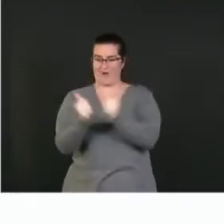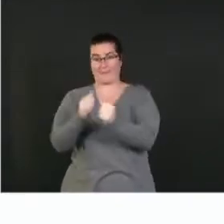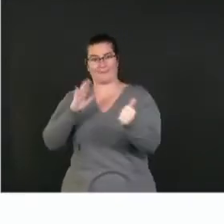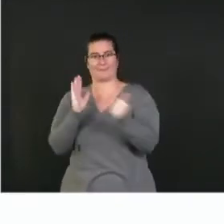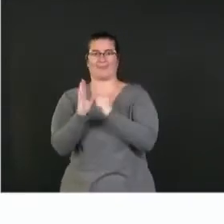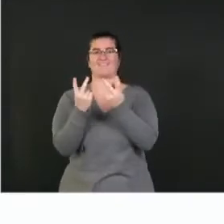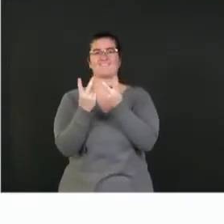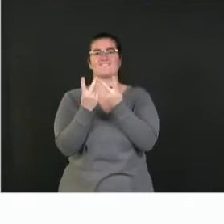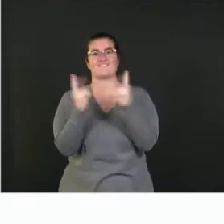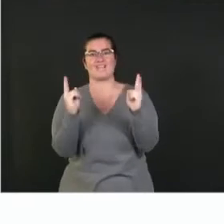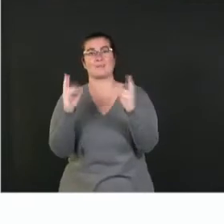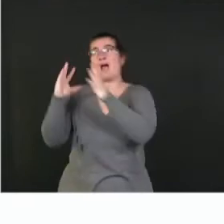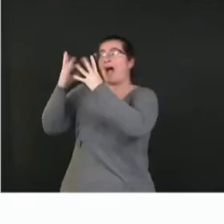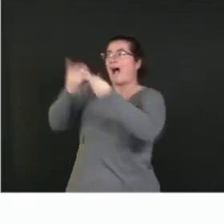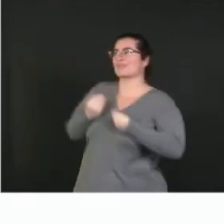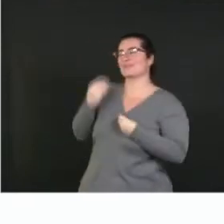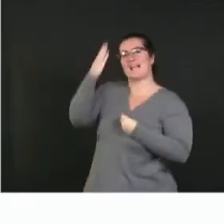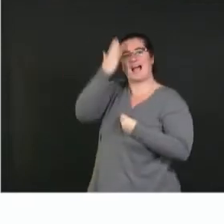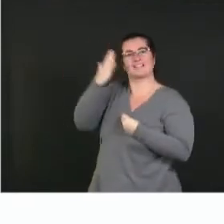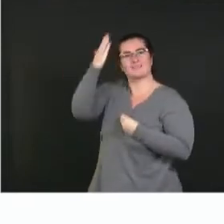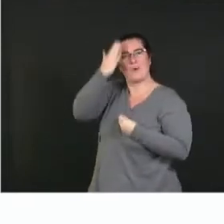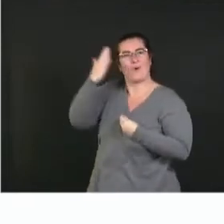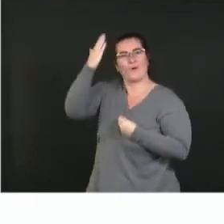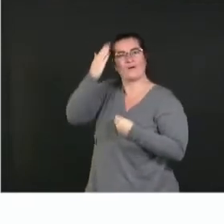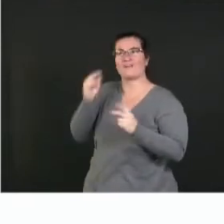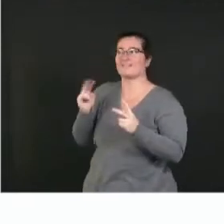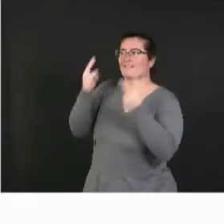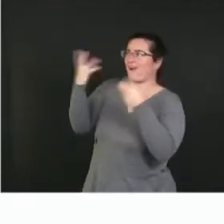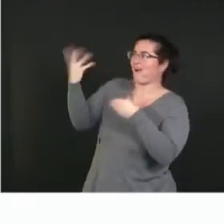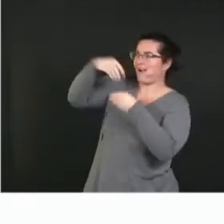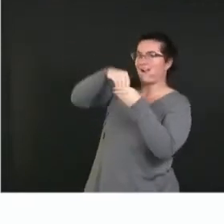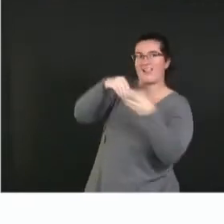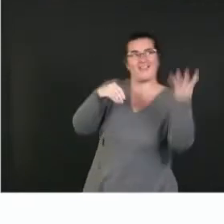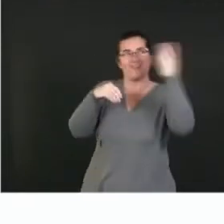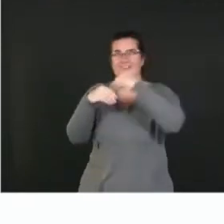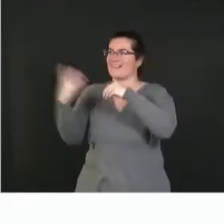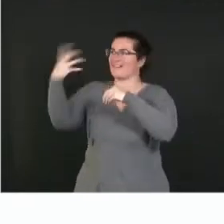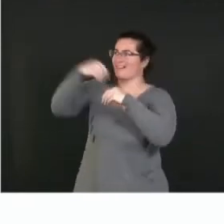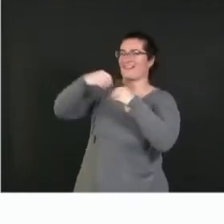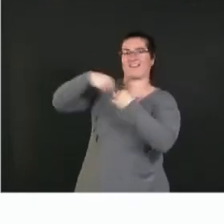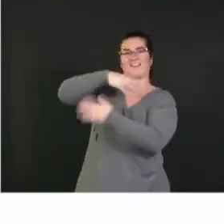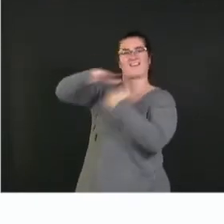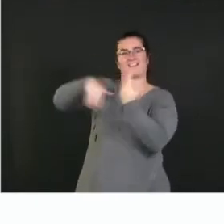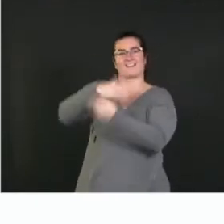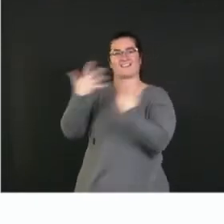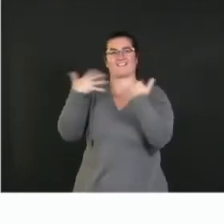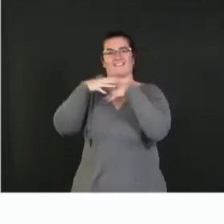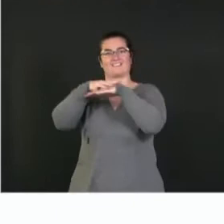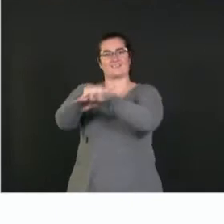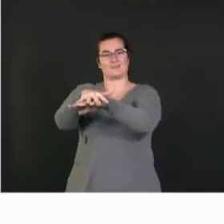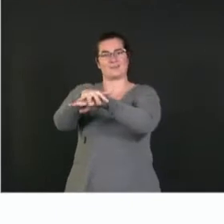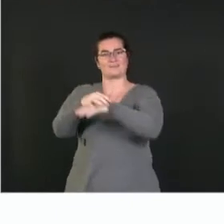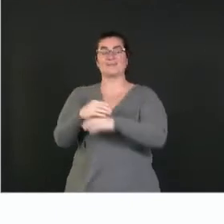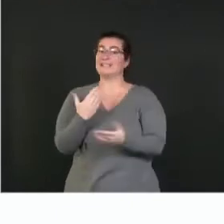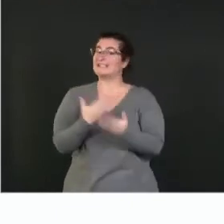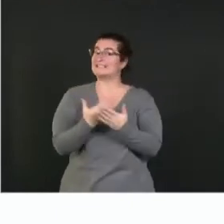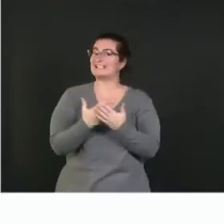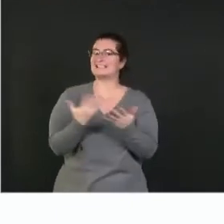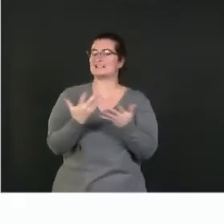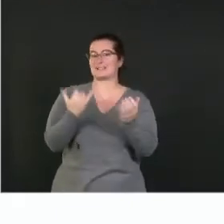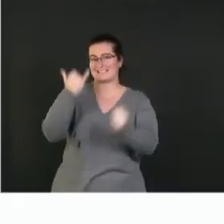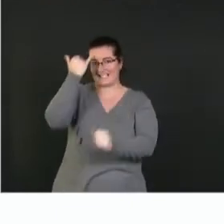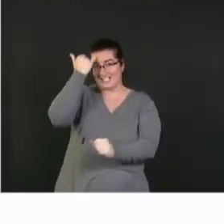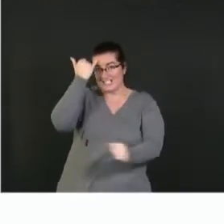accueillent le vivant. Et on commence à avoir beaucoup de connaissances, ça vient de ce qu'on appelle le génie